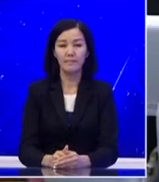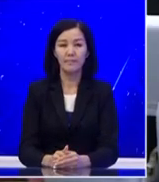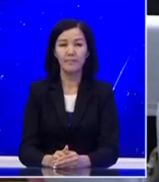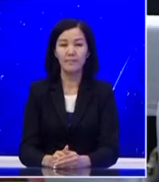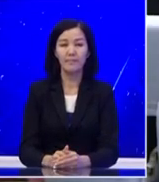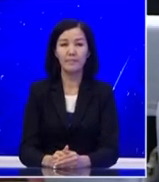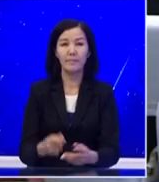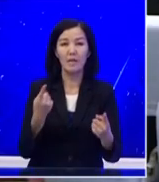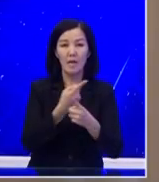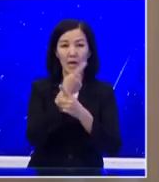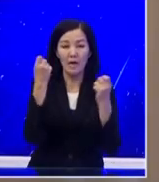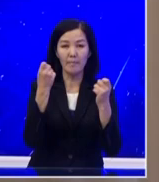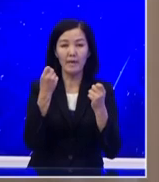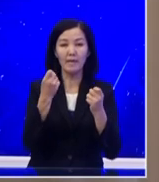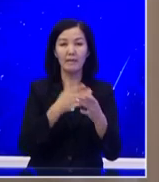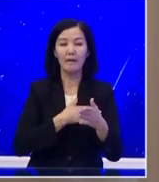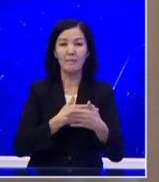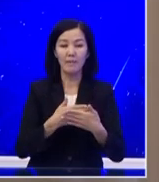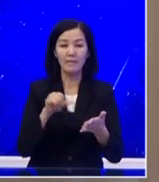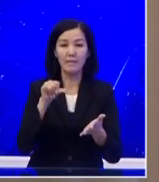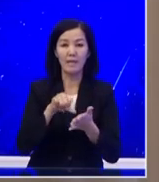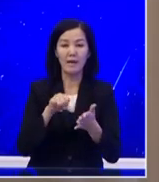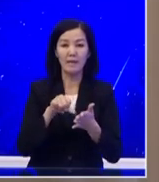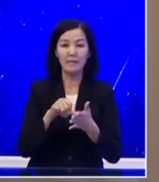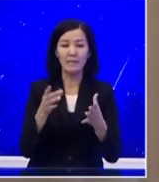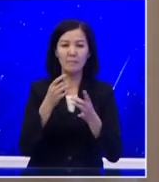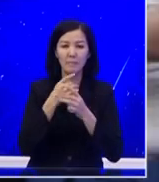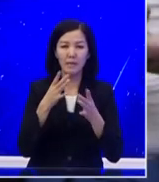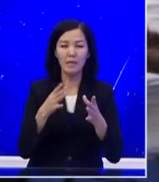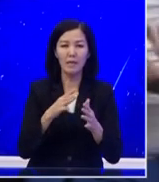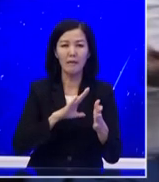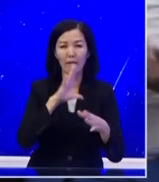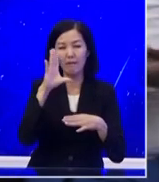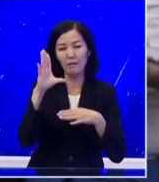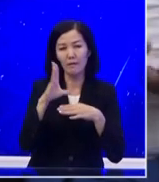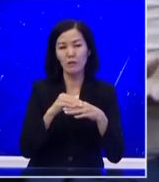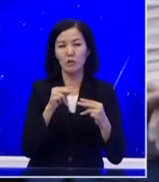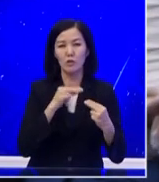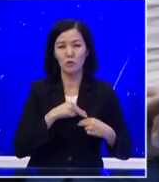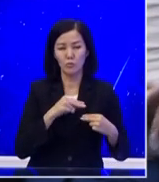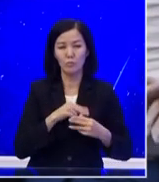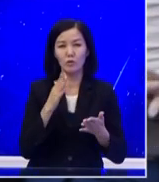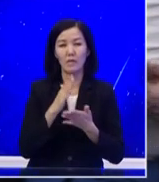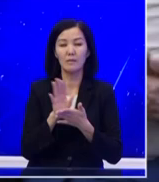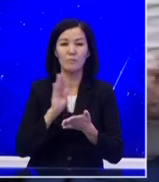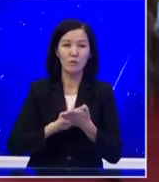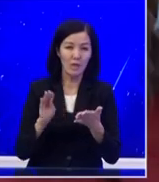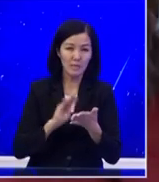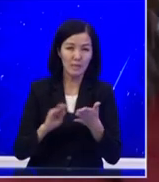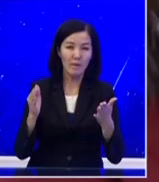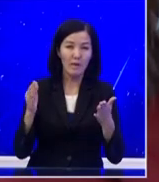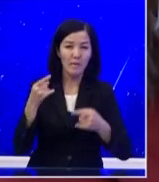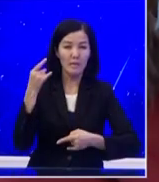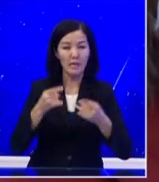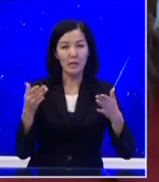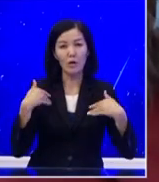Олар ақпарат майданының сарбаздары. Уақытпен санаспайды, медеке мейрам болсын, күнмен таласпайды. Тілшілік тіршіліктері тынымсыз. Халықтың